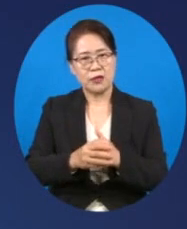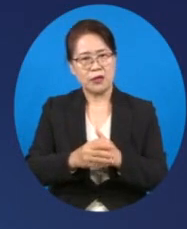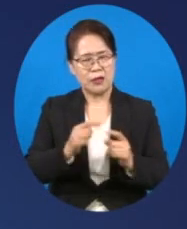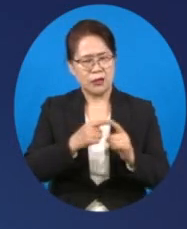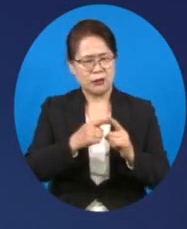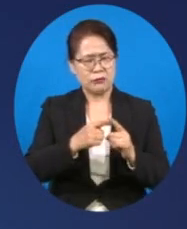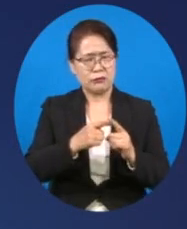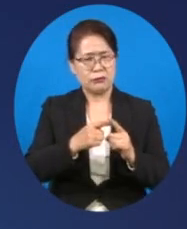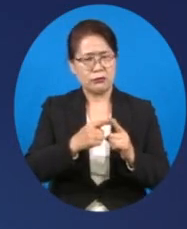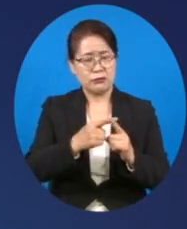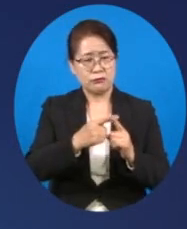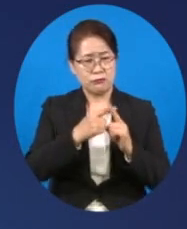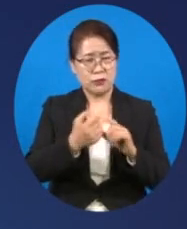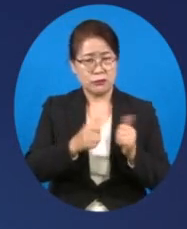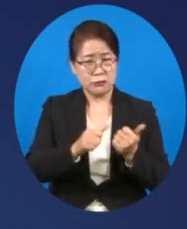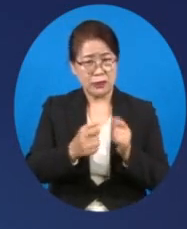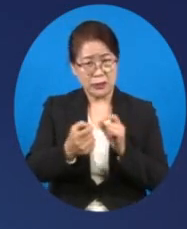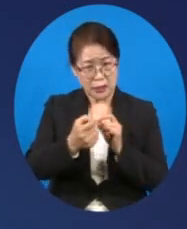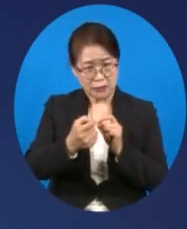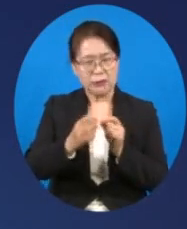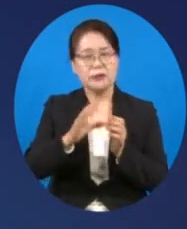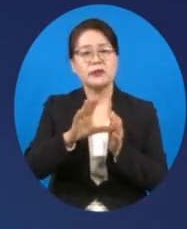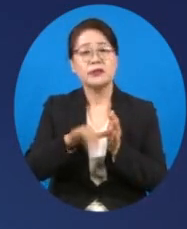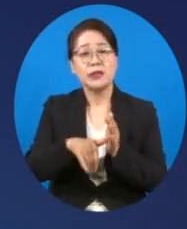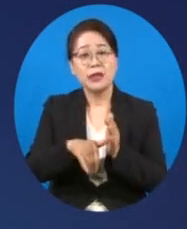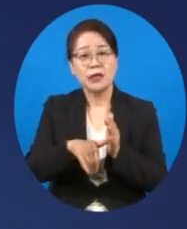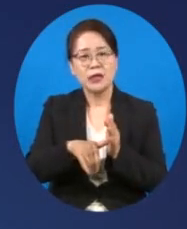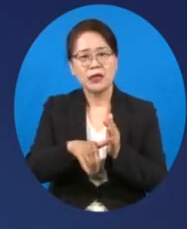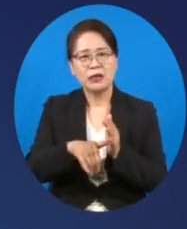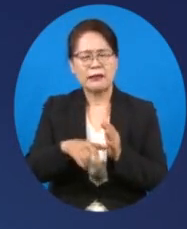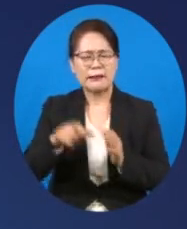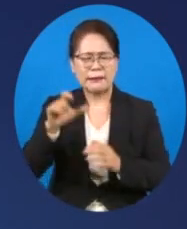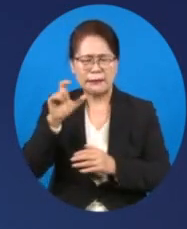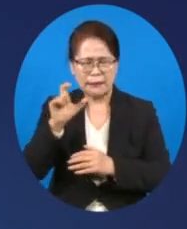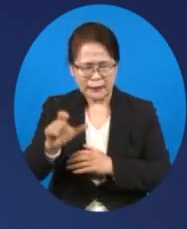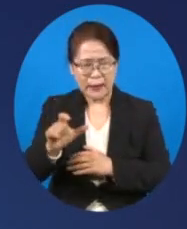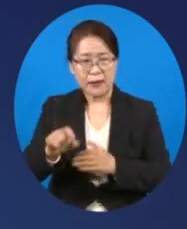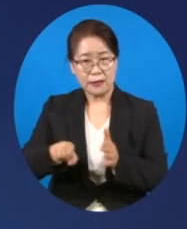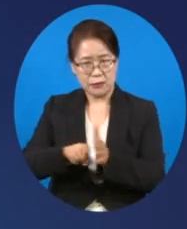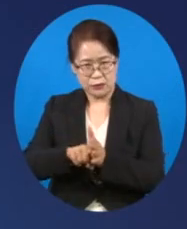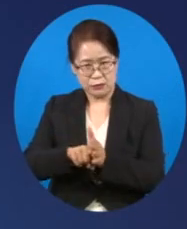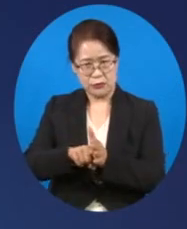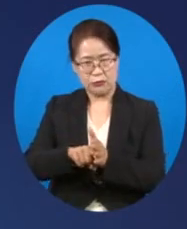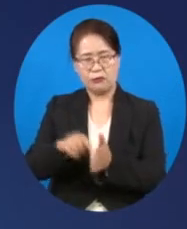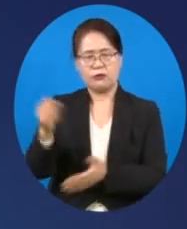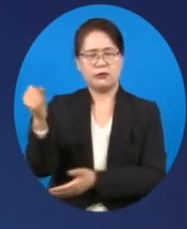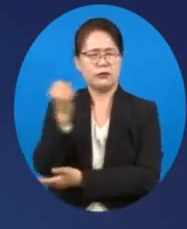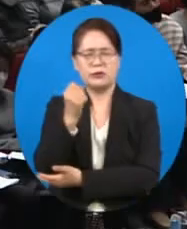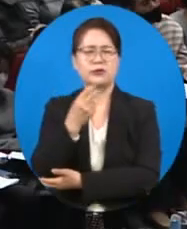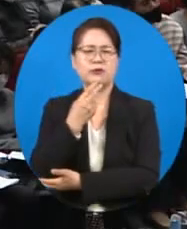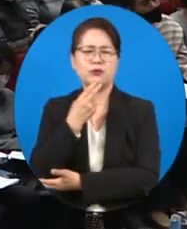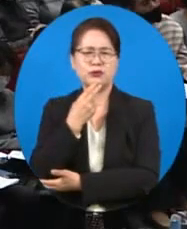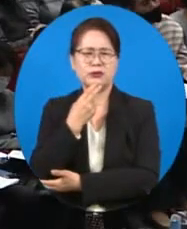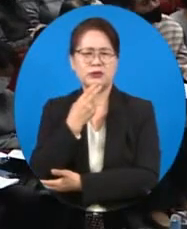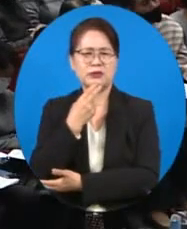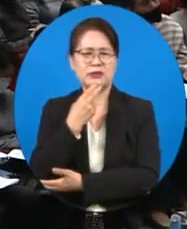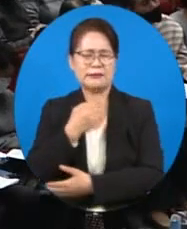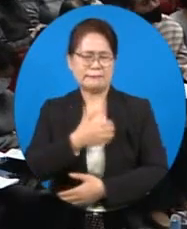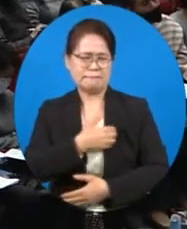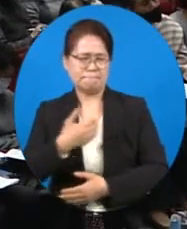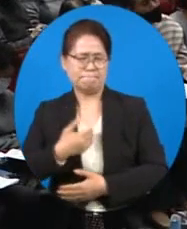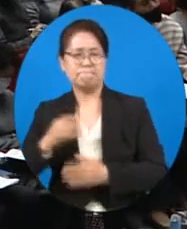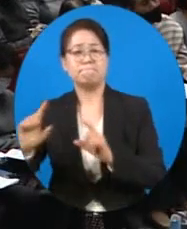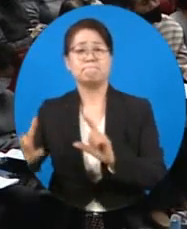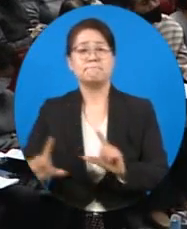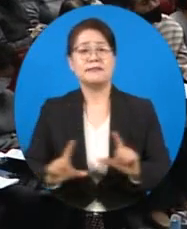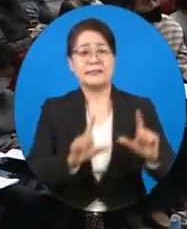순교를 당하는 그런 상황 속에서도 견고하여 흔들리지 않고 당당하게